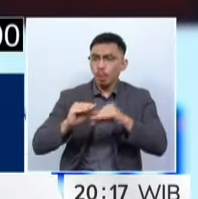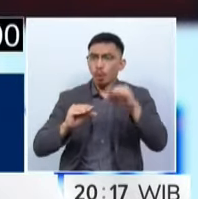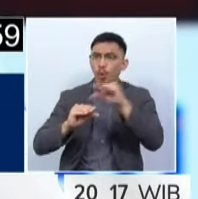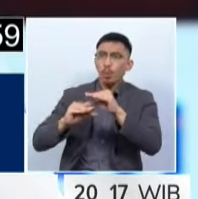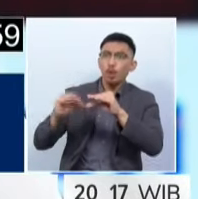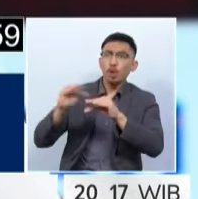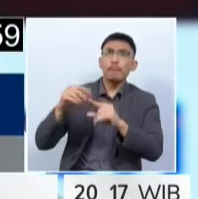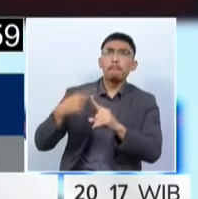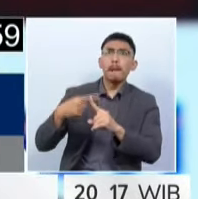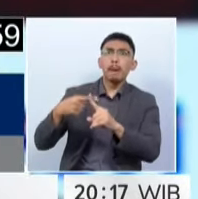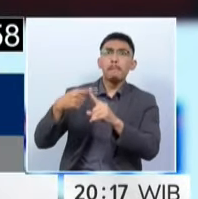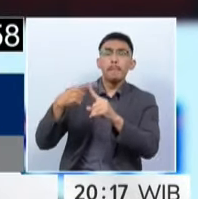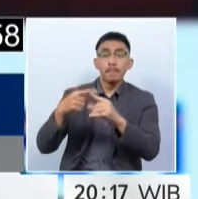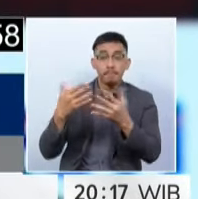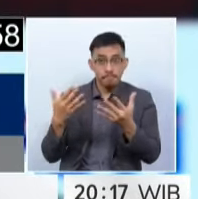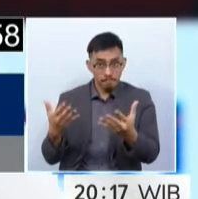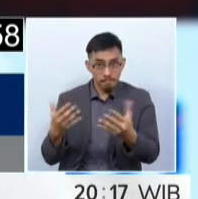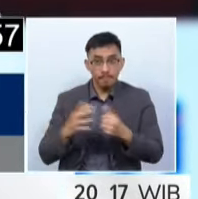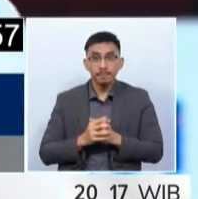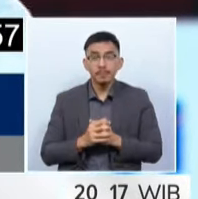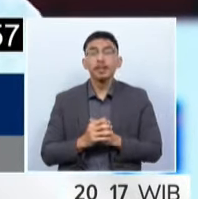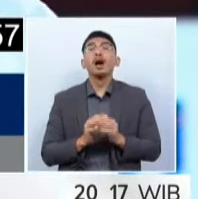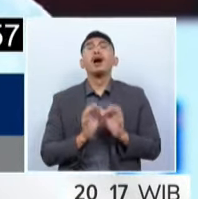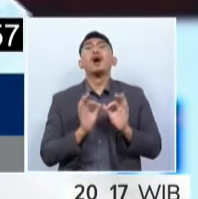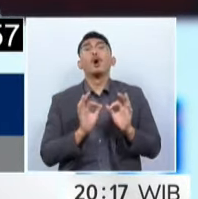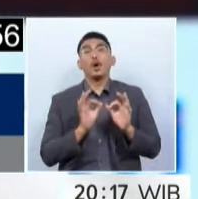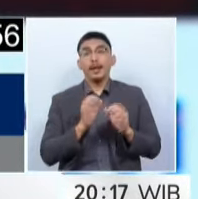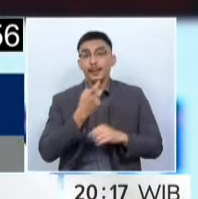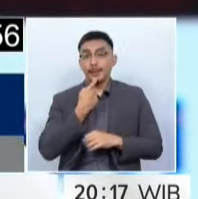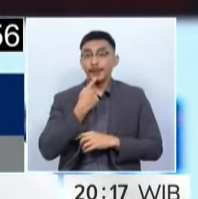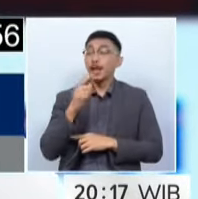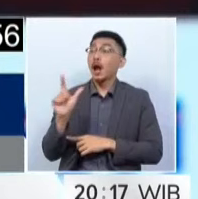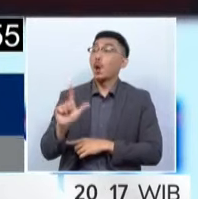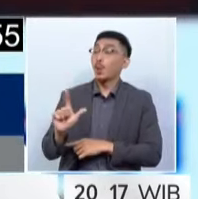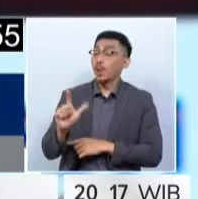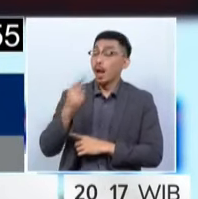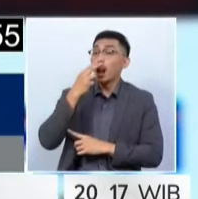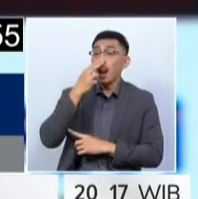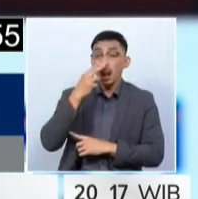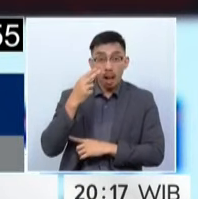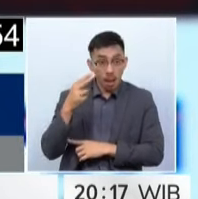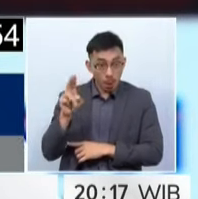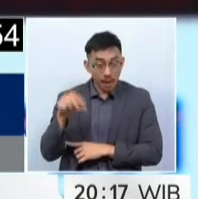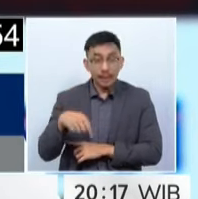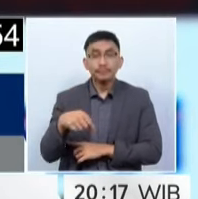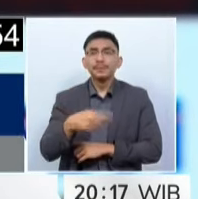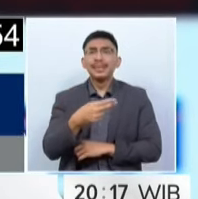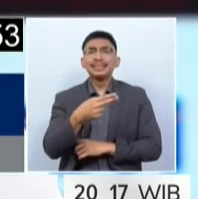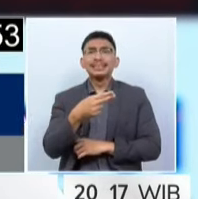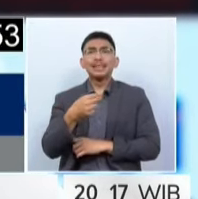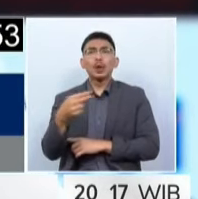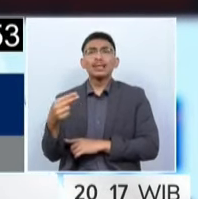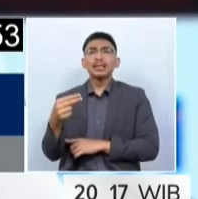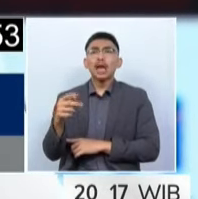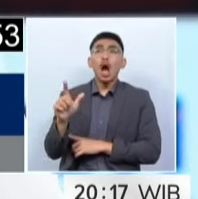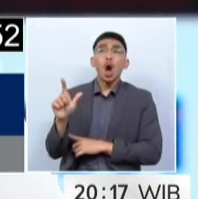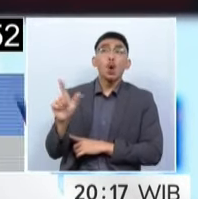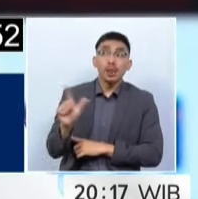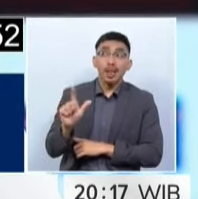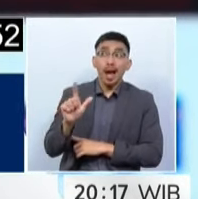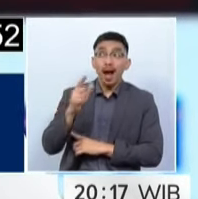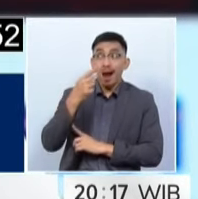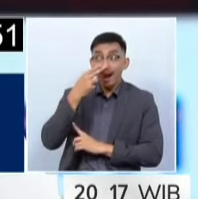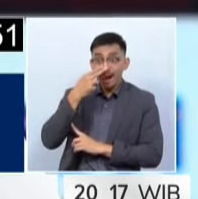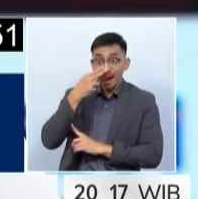yangab hutang luar negeri ternyata Indonesia sekarang hutang luar negeri kita